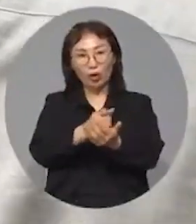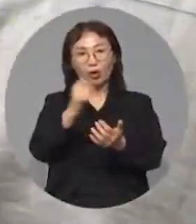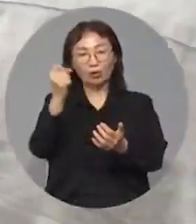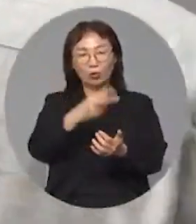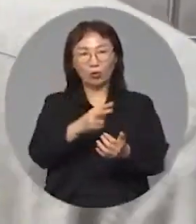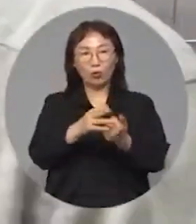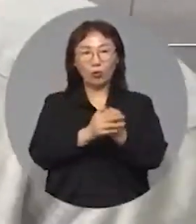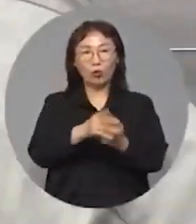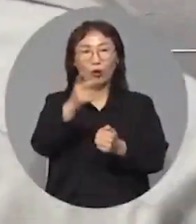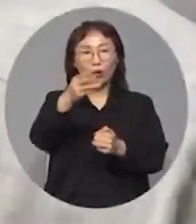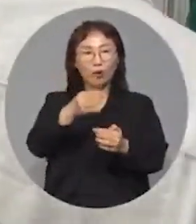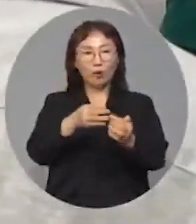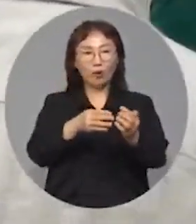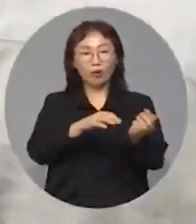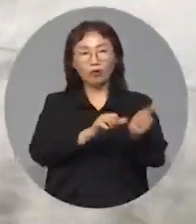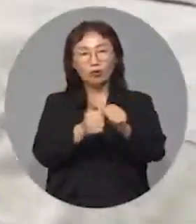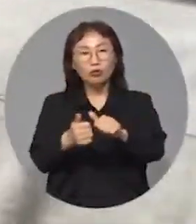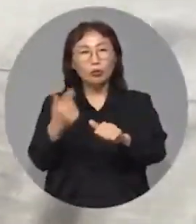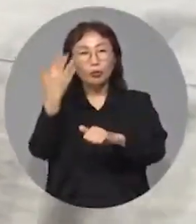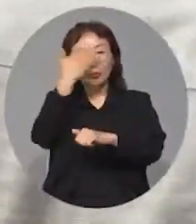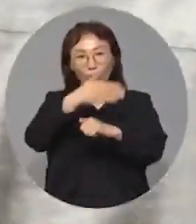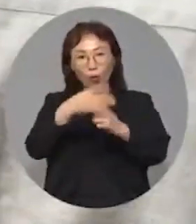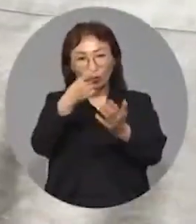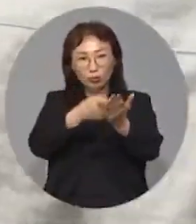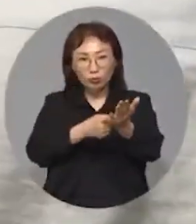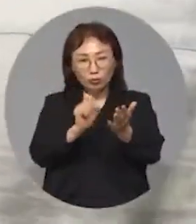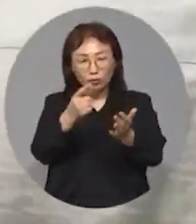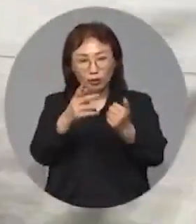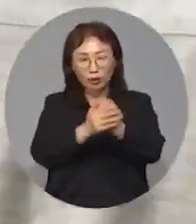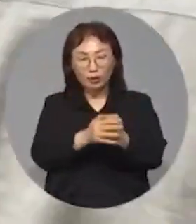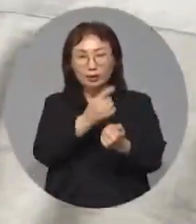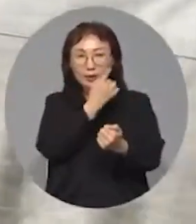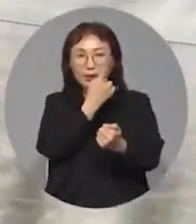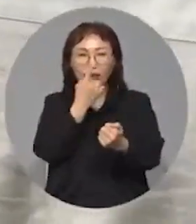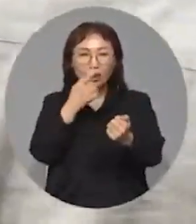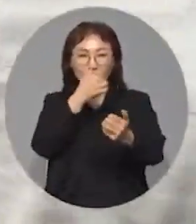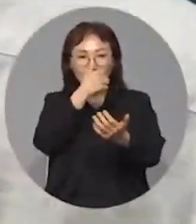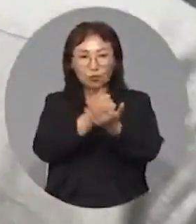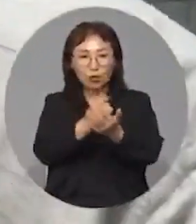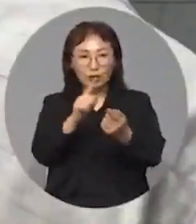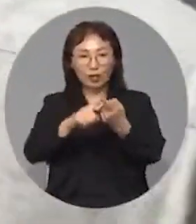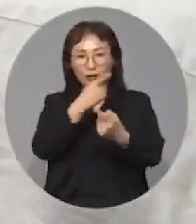시신 부검을 통해 피해자의 사인을 규명할 예정입니다. MBC 뉴스 허현호입니다.